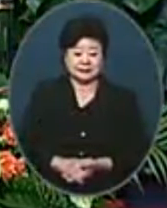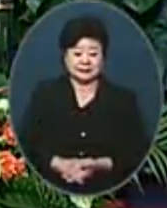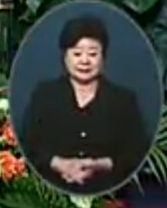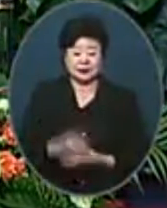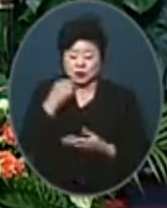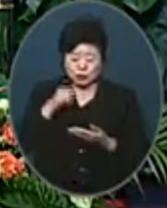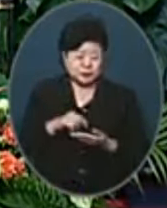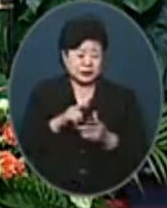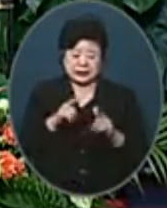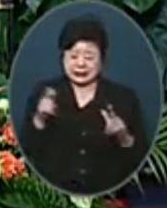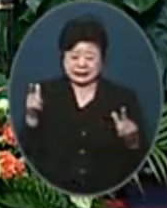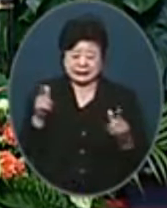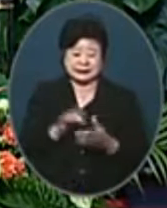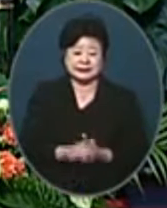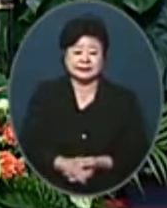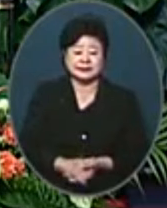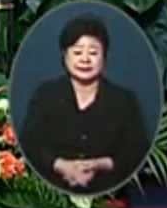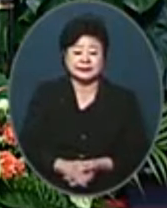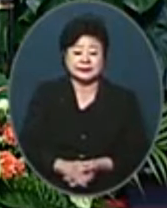쉬운 일이 아니라고 말합니다.